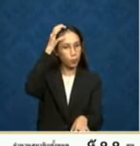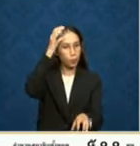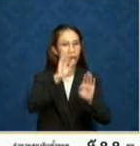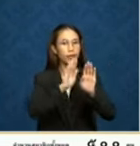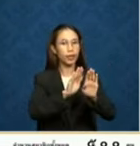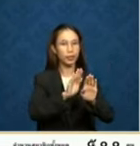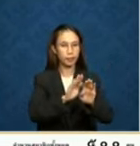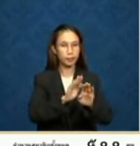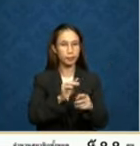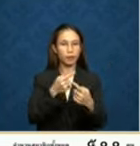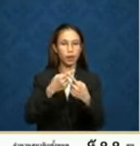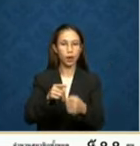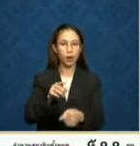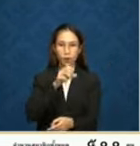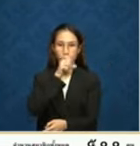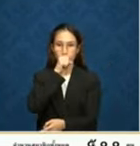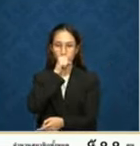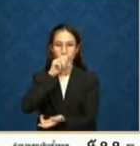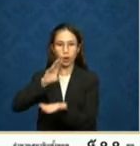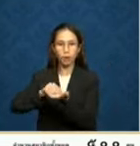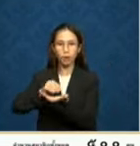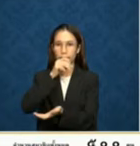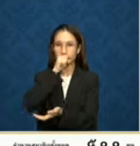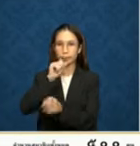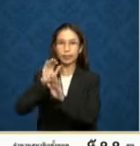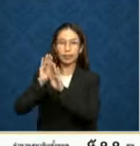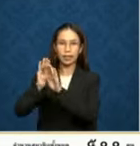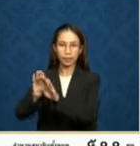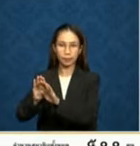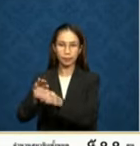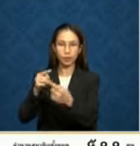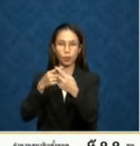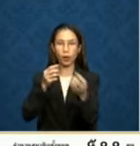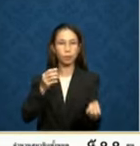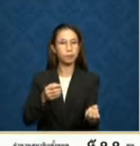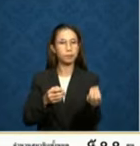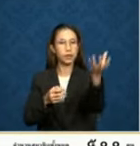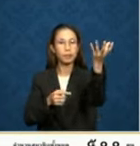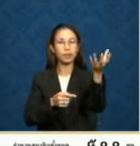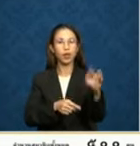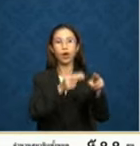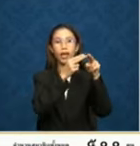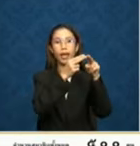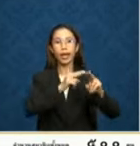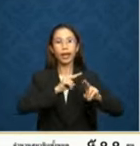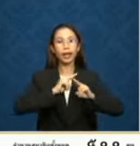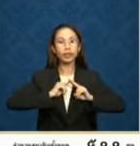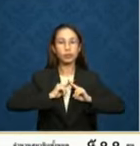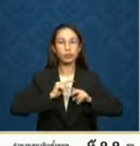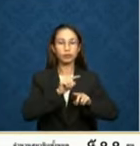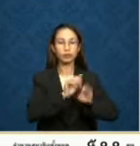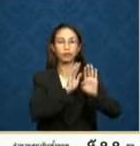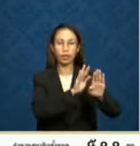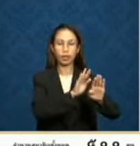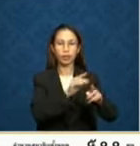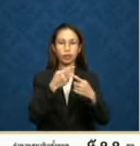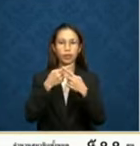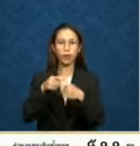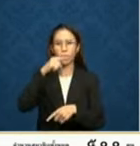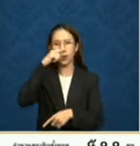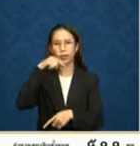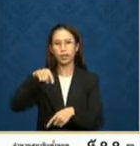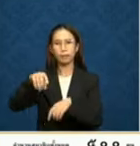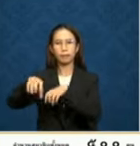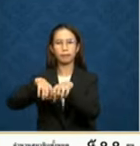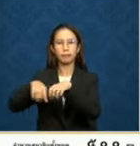เท่านั้น ที่เก็บไว้ที่รฐทั้งหมดเขาถงขน คลาเอกชนได้ถึง 90% แต่ของไร์ ตอนนี้เป็จัดหมวดหมู่คร